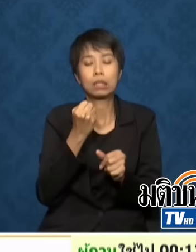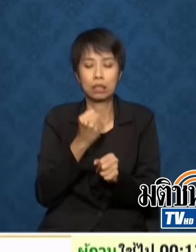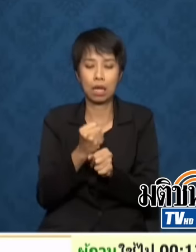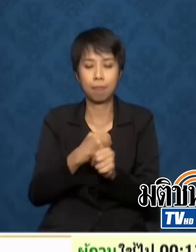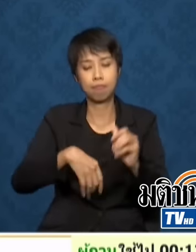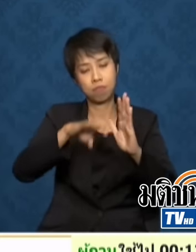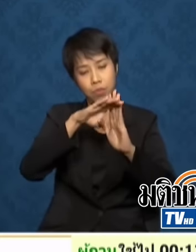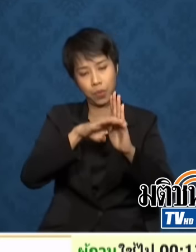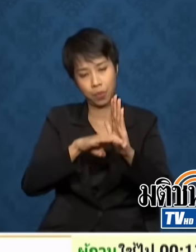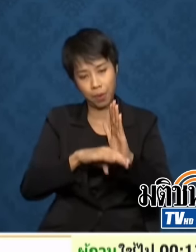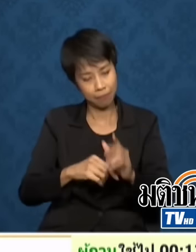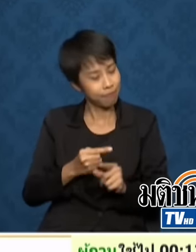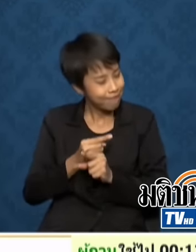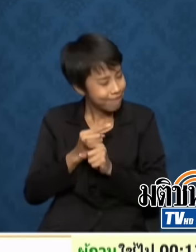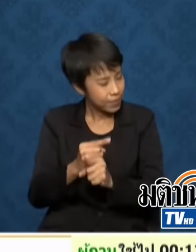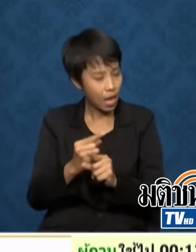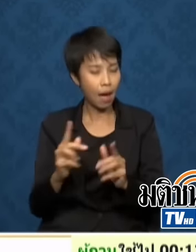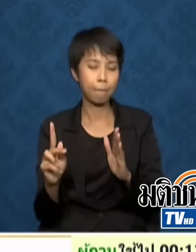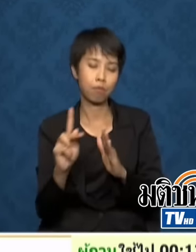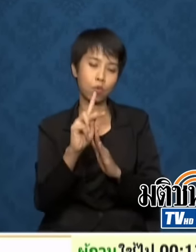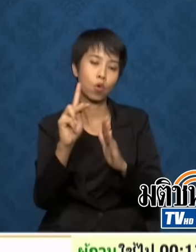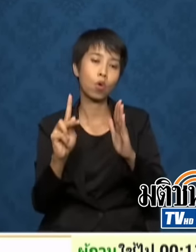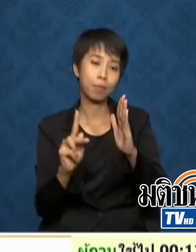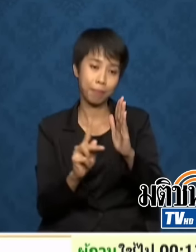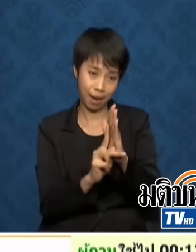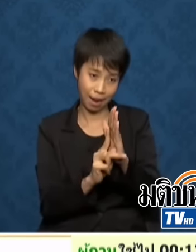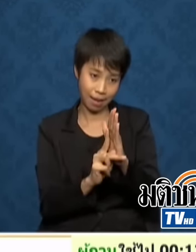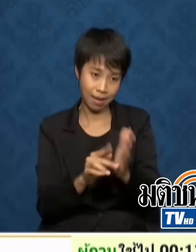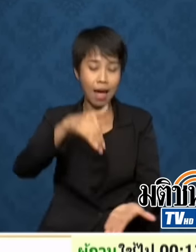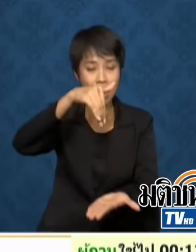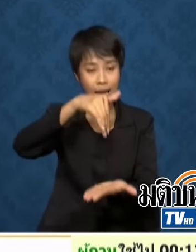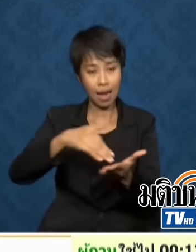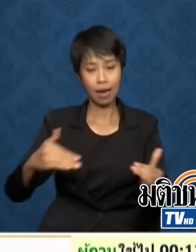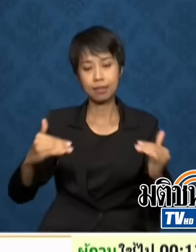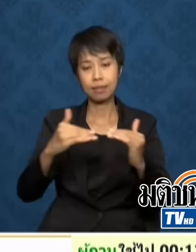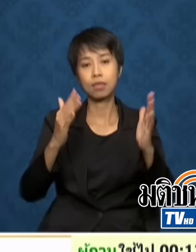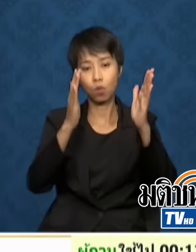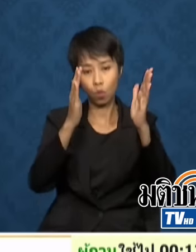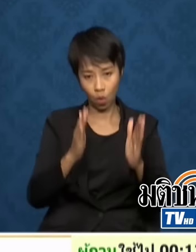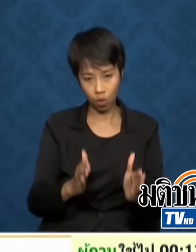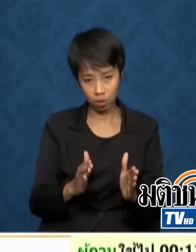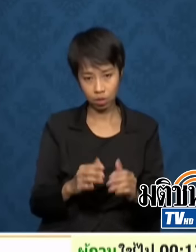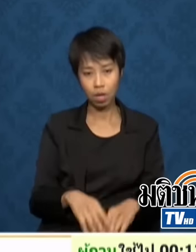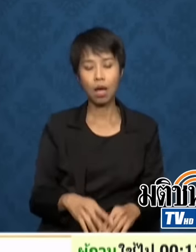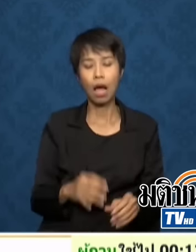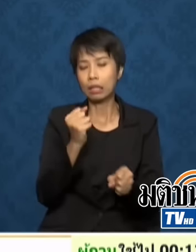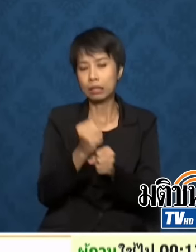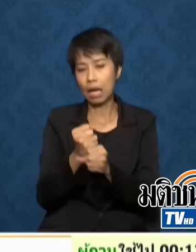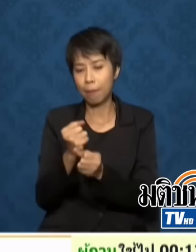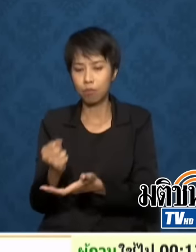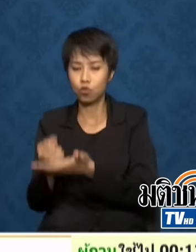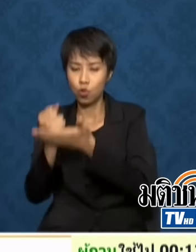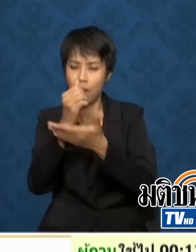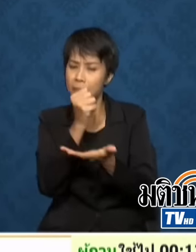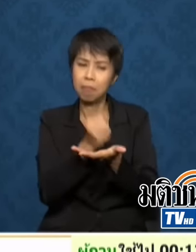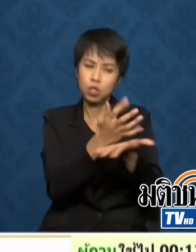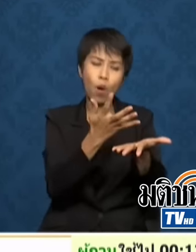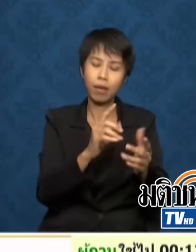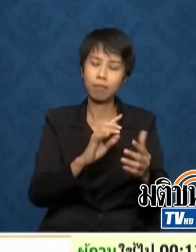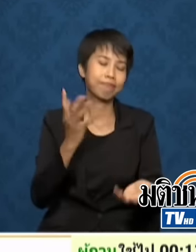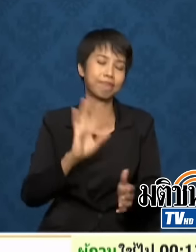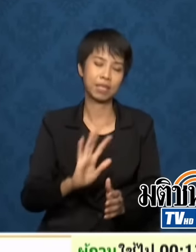ายหลักสิทธิมนุษยชนหลักมนุษยธรรมและก็ไม่เลือกปฏิบัติใครเลยคนที่ท่านเอ่ยชื่อมาหลาย